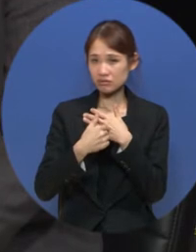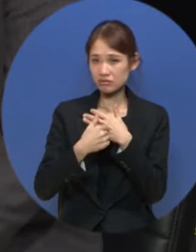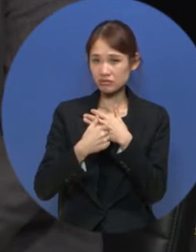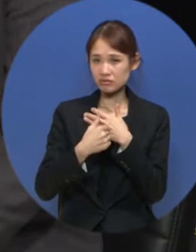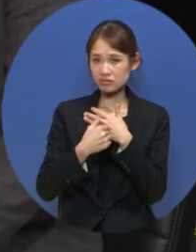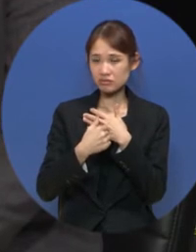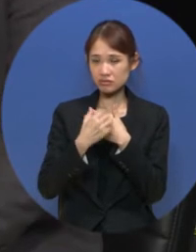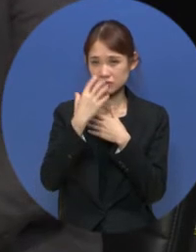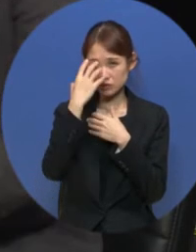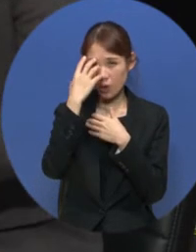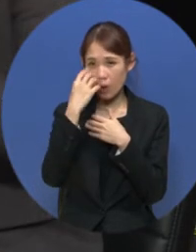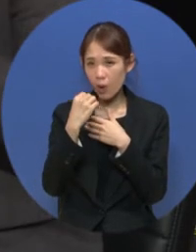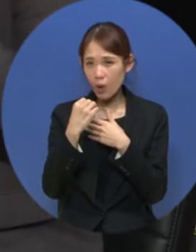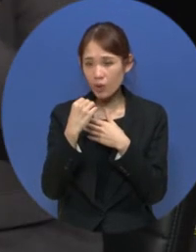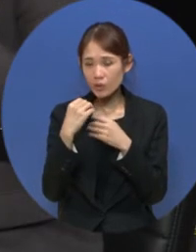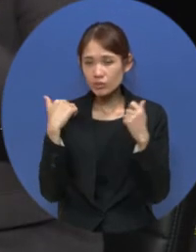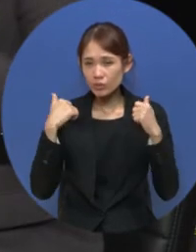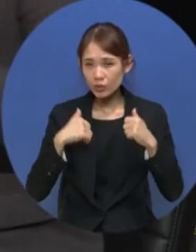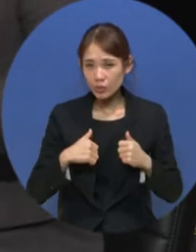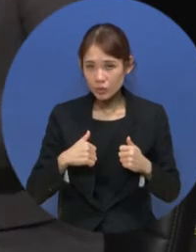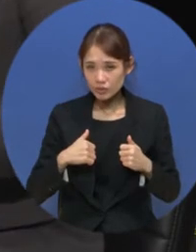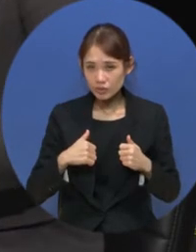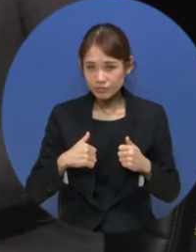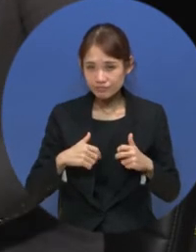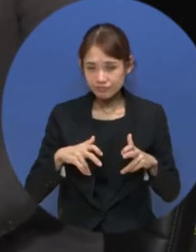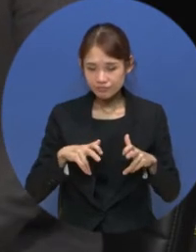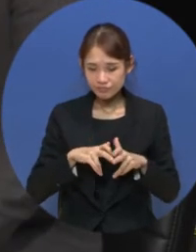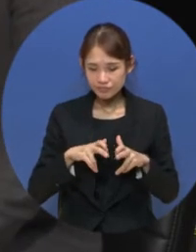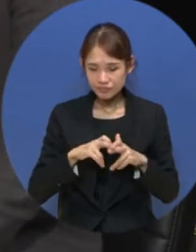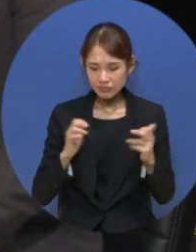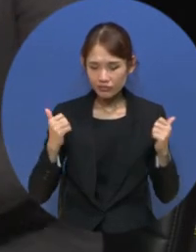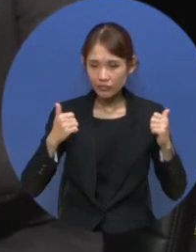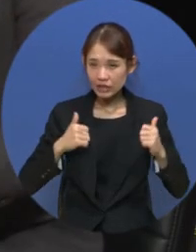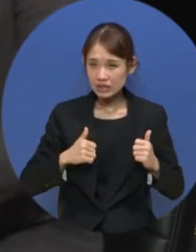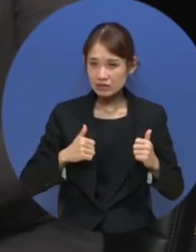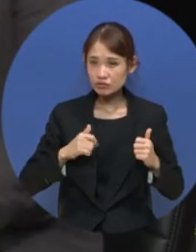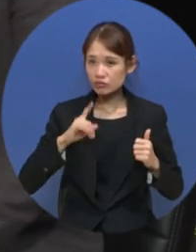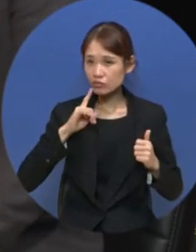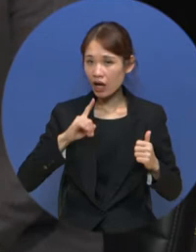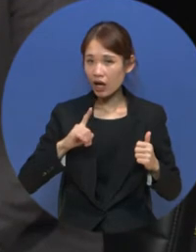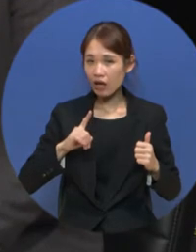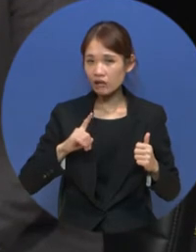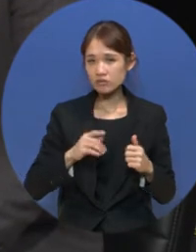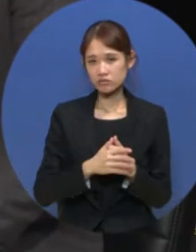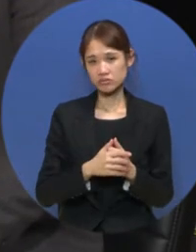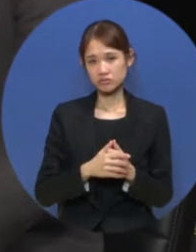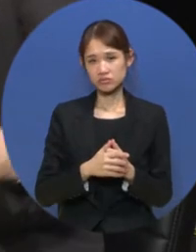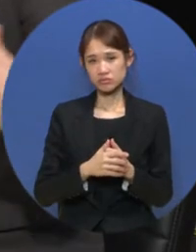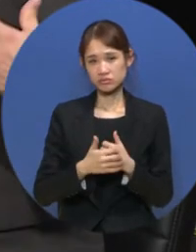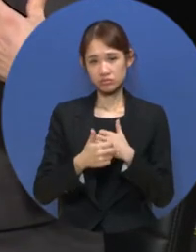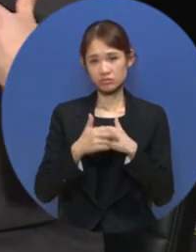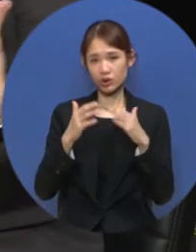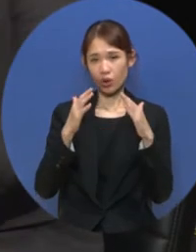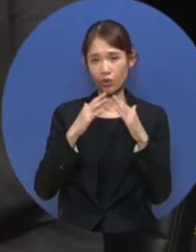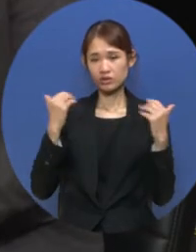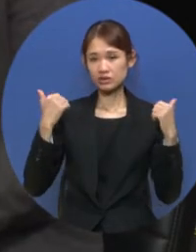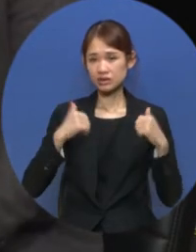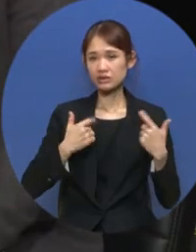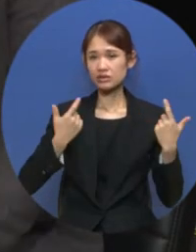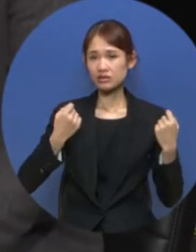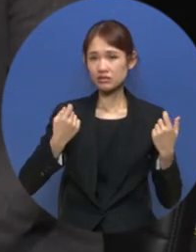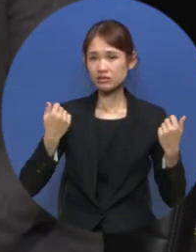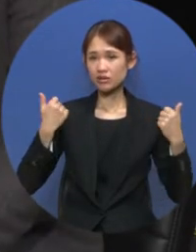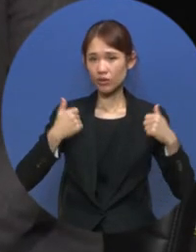장애인분들이 이제 겉으로 보이는 옷이 장애인 의류라고 그래서 마치 이제 병원에서 그런 입는 그런